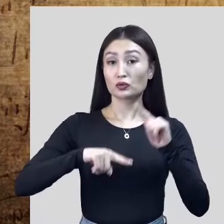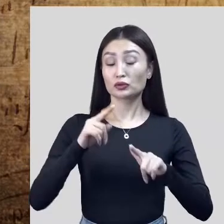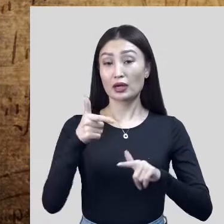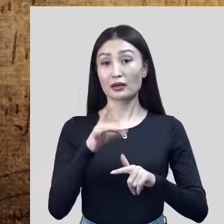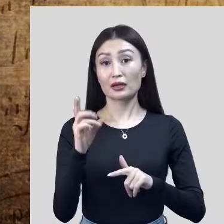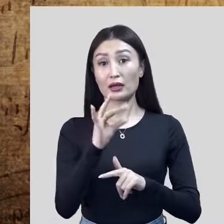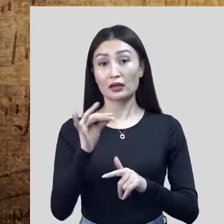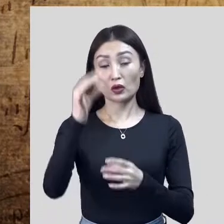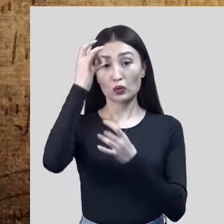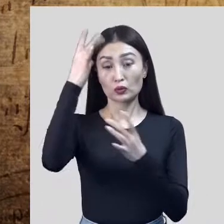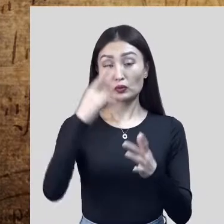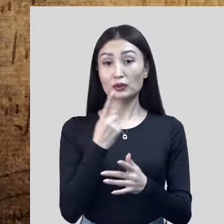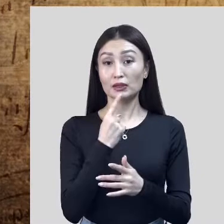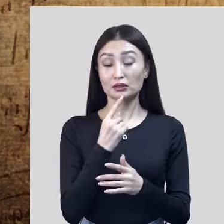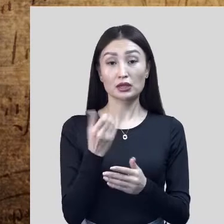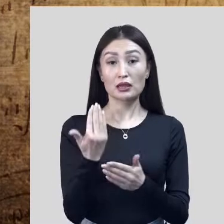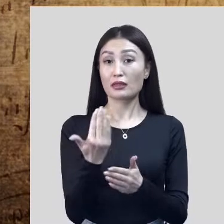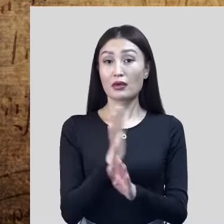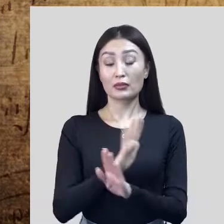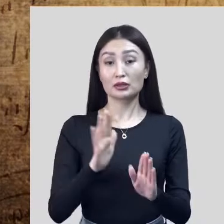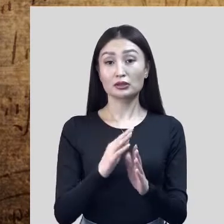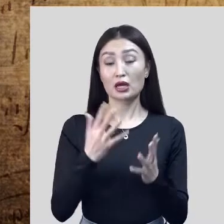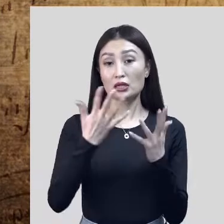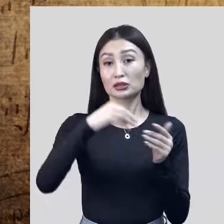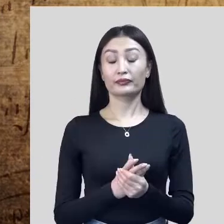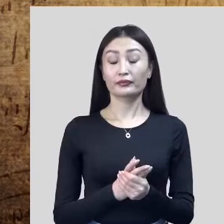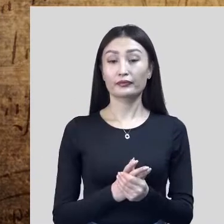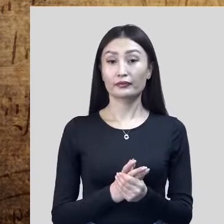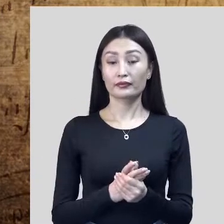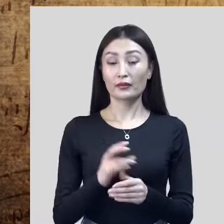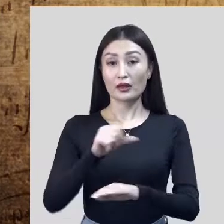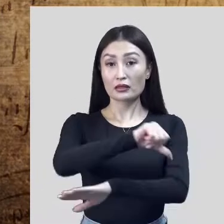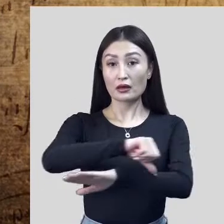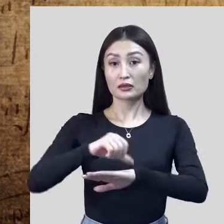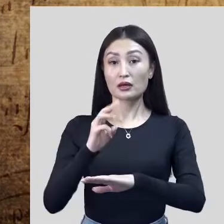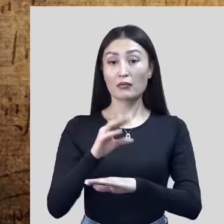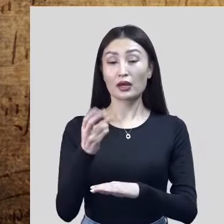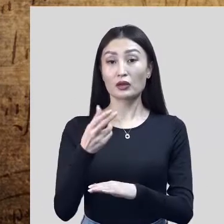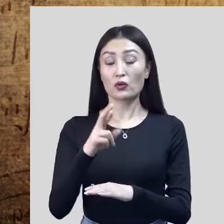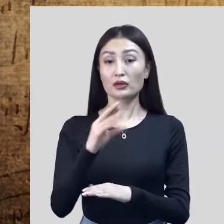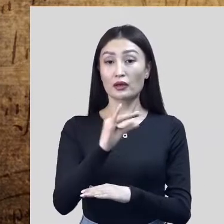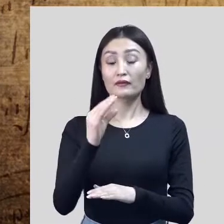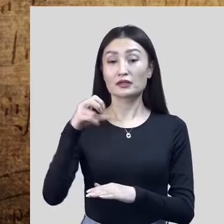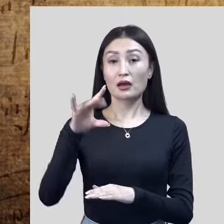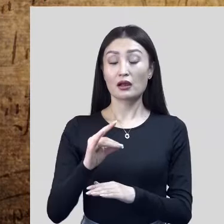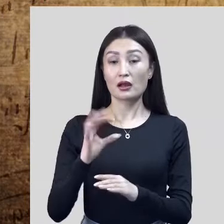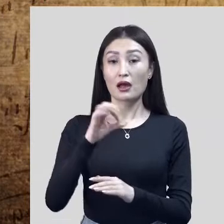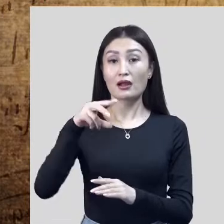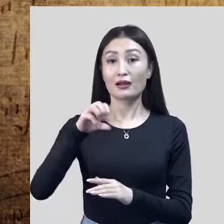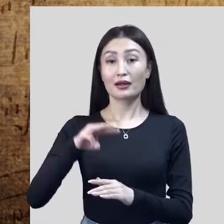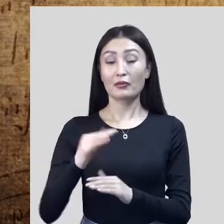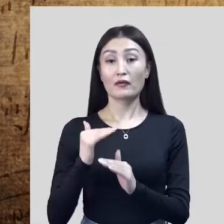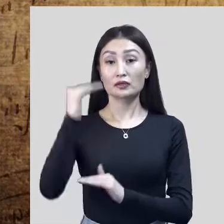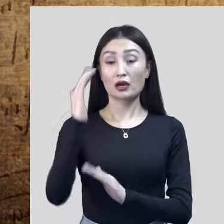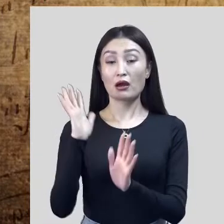по языку и культуре, не принадлежало к числу эллинов. На границе Македонии и Фессалии находится Олимп, высочайшая